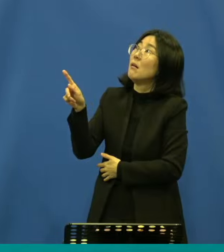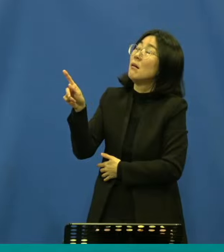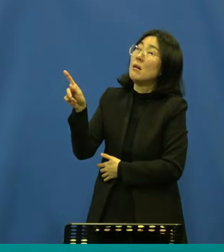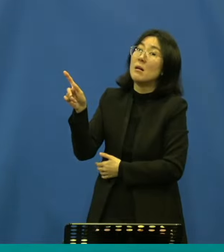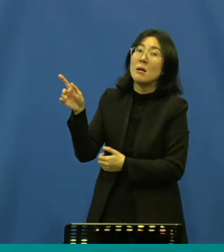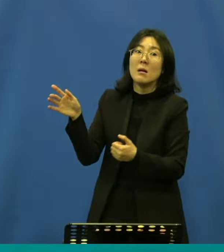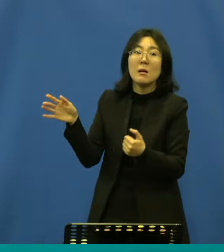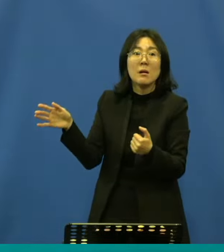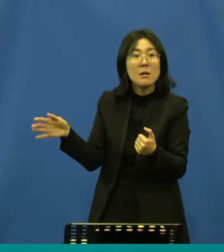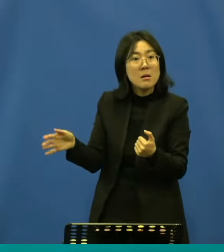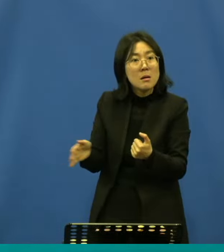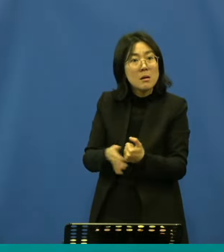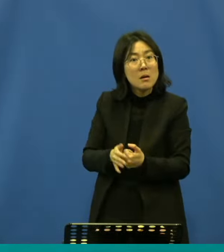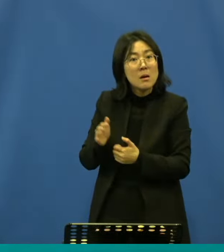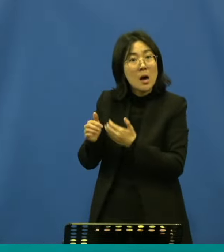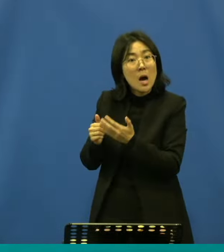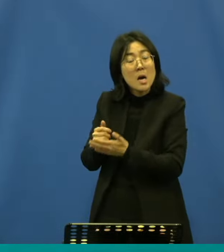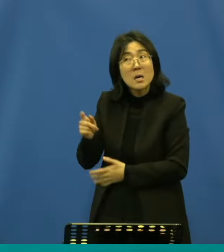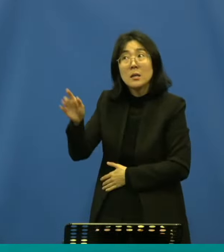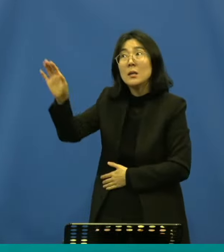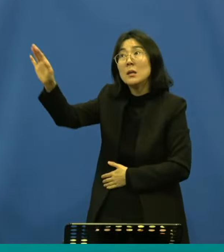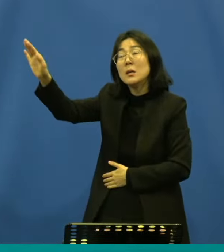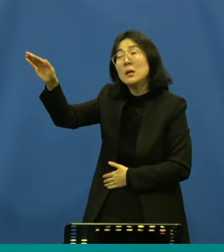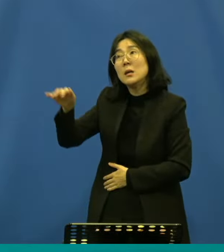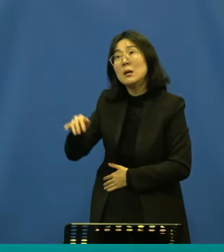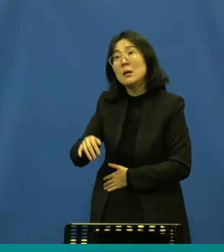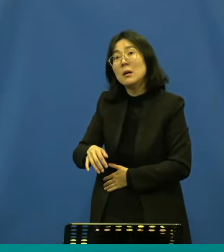하나님, 어떻게 그러실 수가 있습니까?